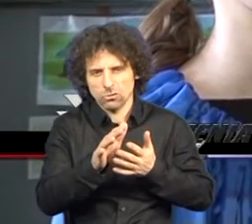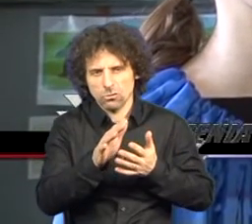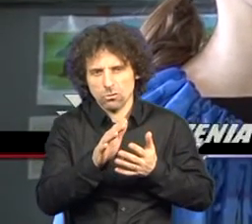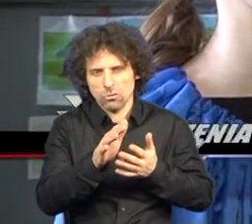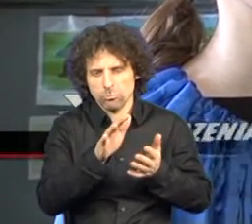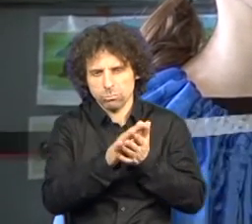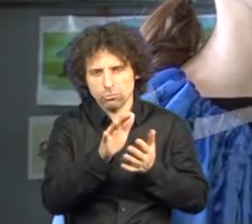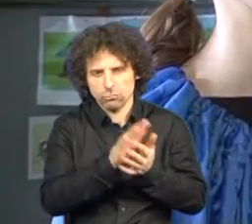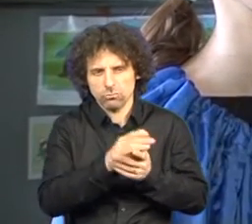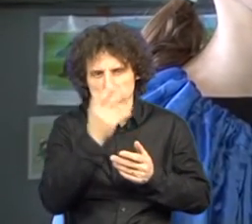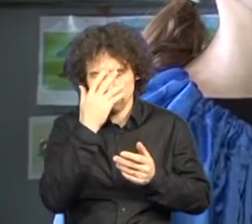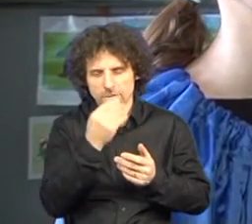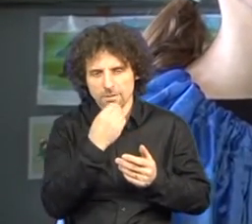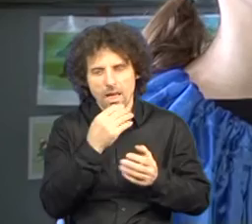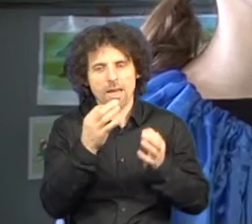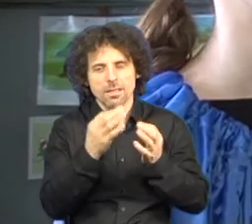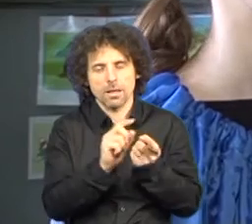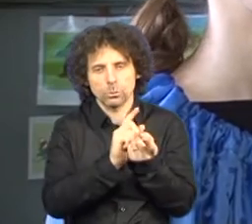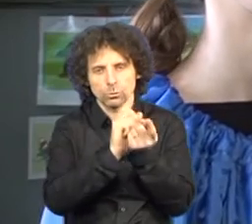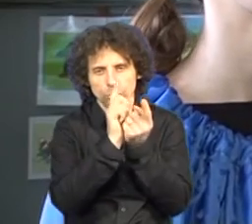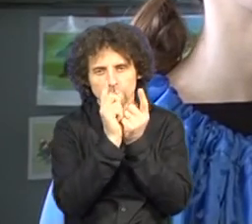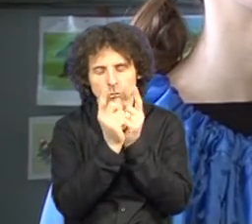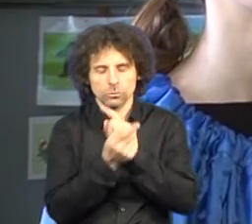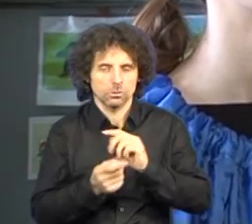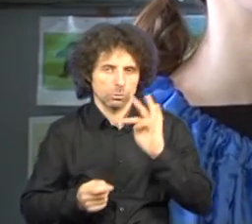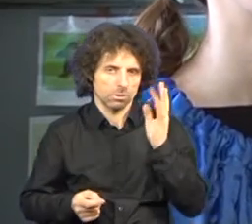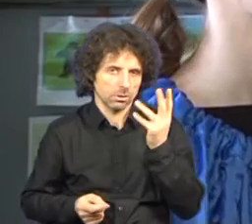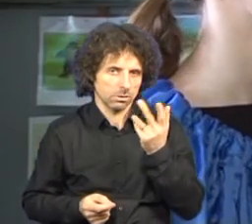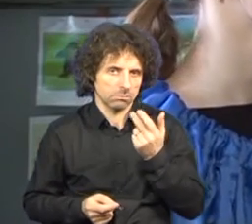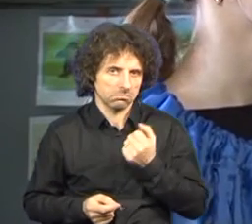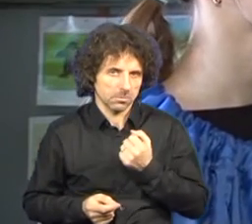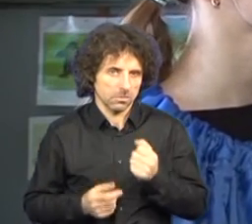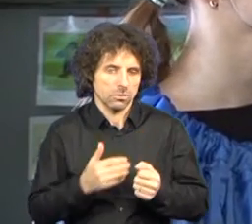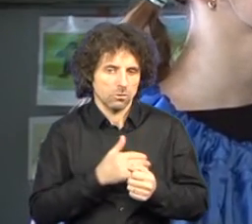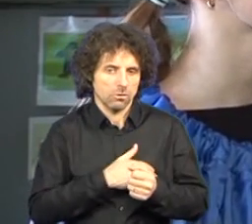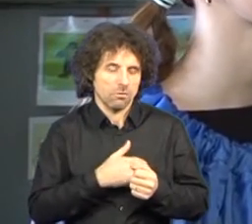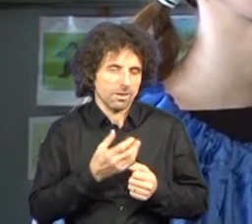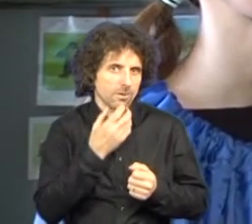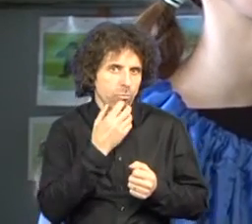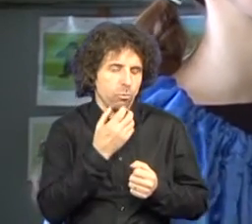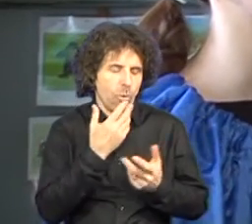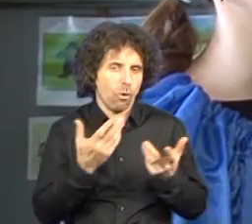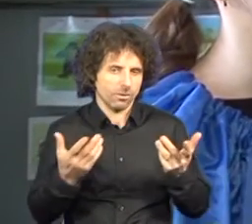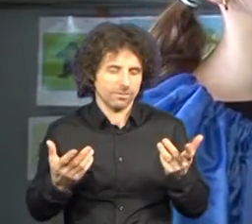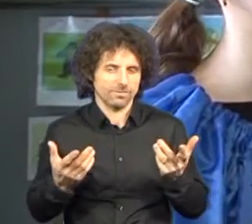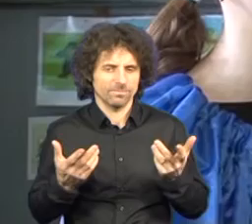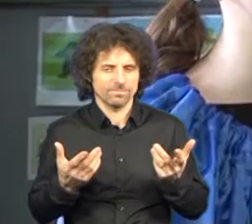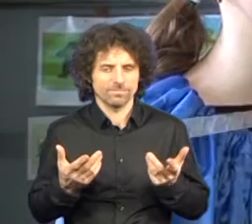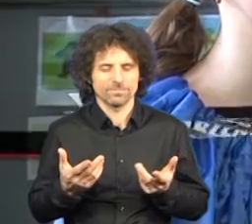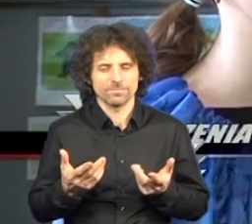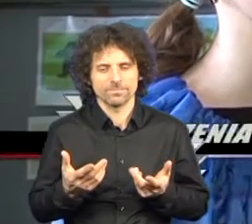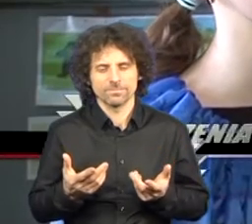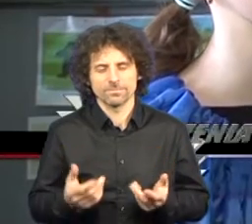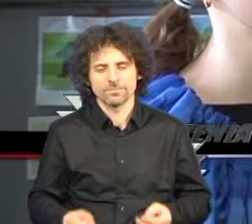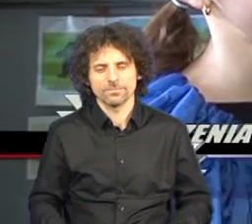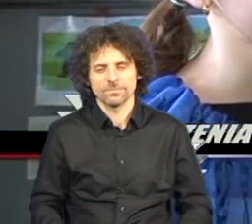było dosyć też na zewnątrz, no i zimno było w szkole. A teraz w naszej szkole jest właśnie ciepło. Na